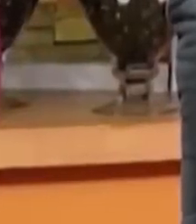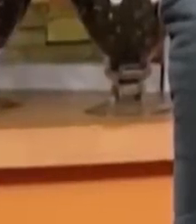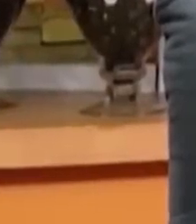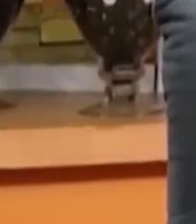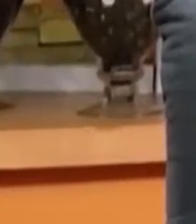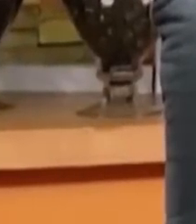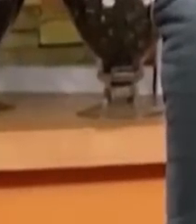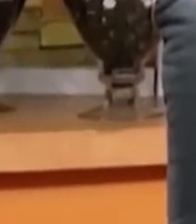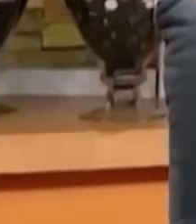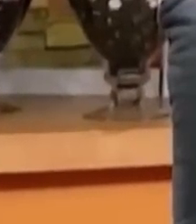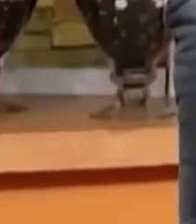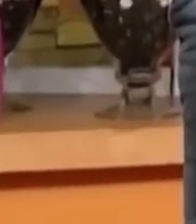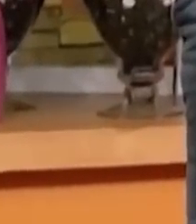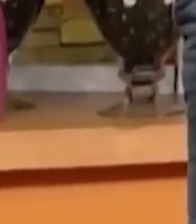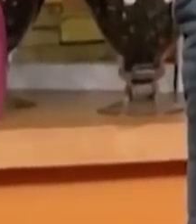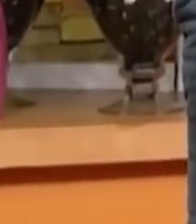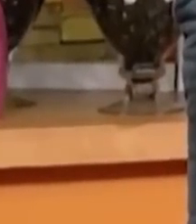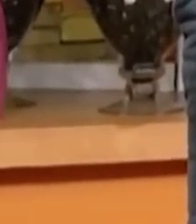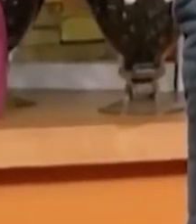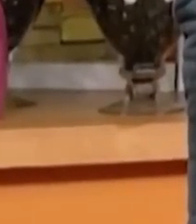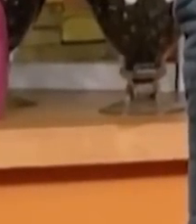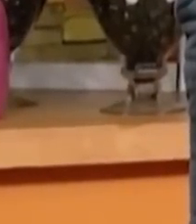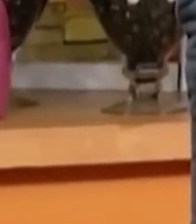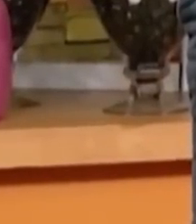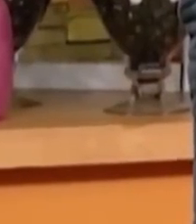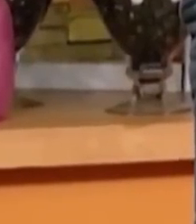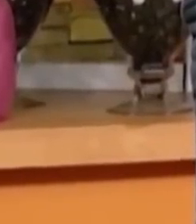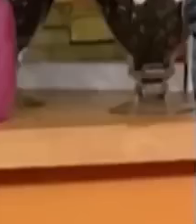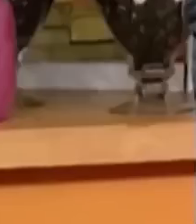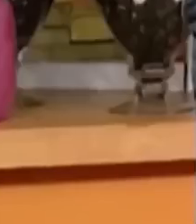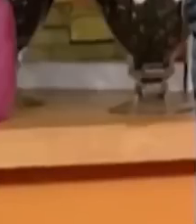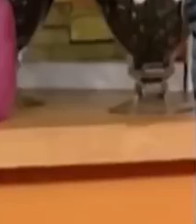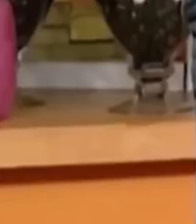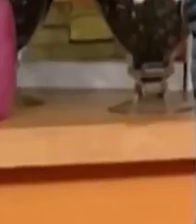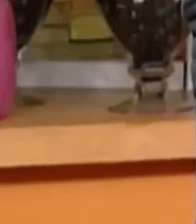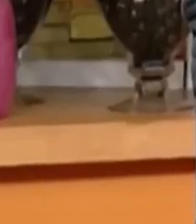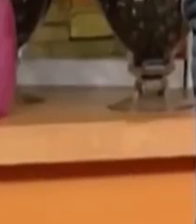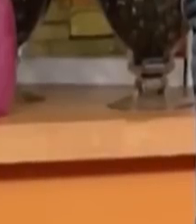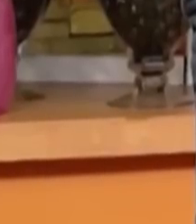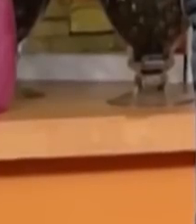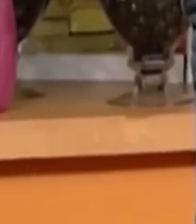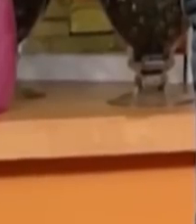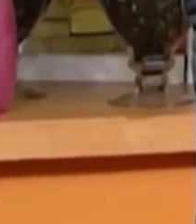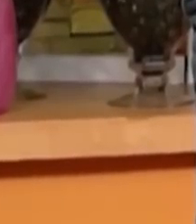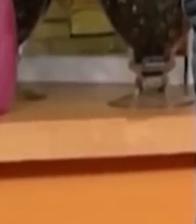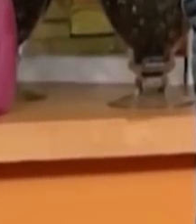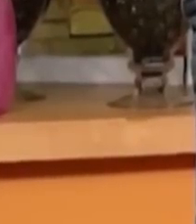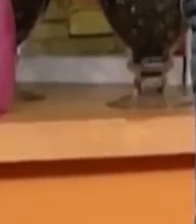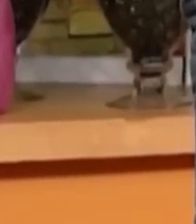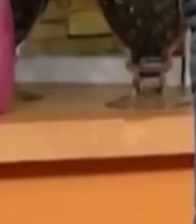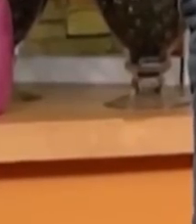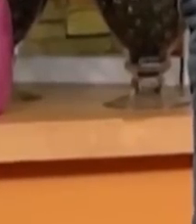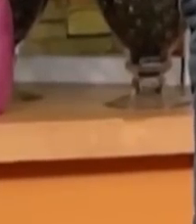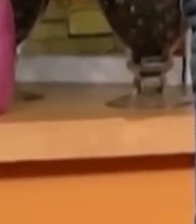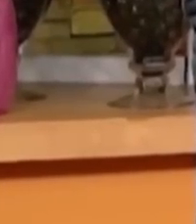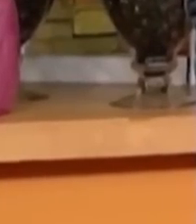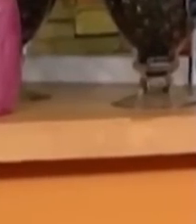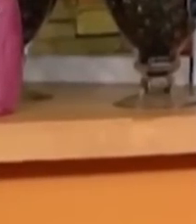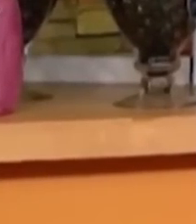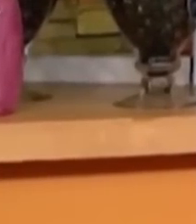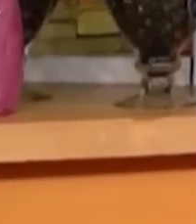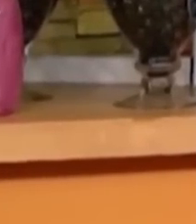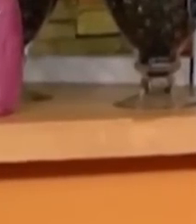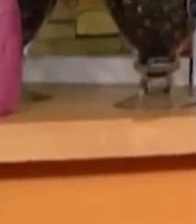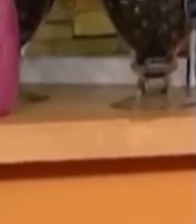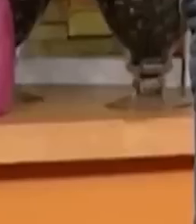Igan, mauna ka sa mga balita. Panoorin ang unang balita sa unang hirit at iba pang award-winning news ka sa youtube.com/GMA News.